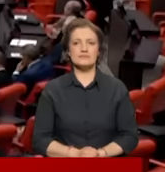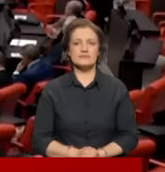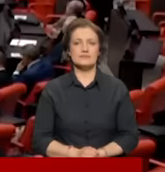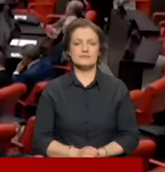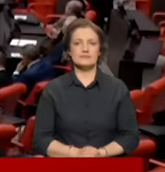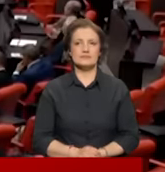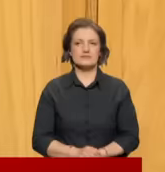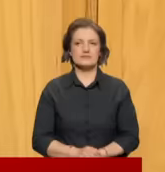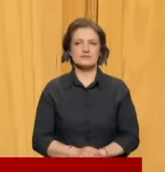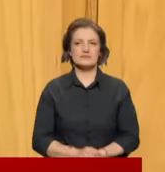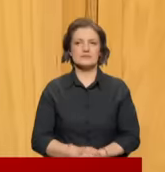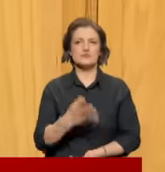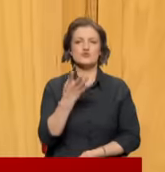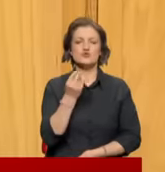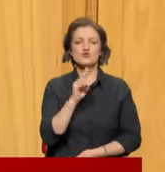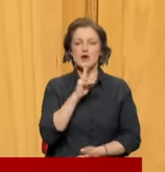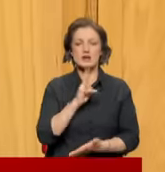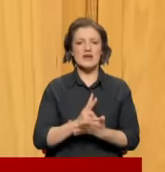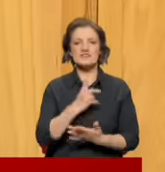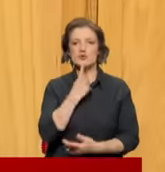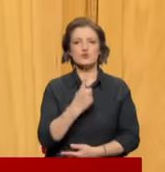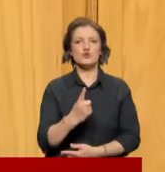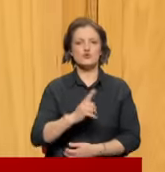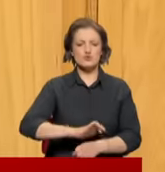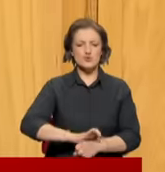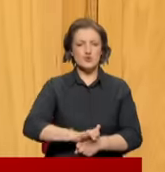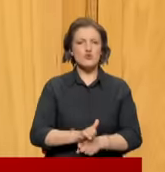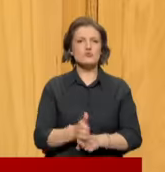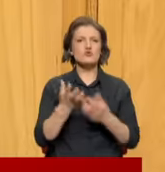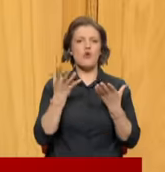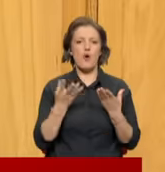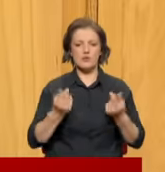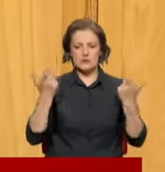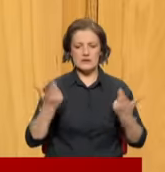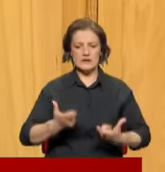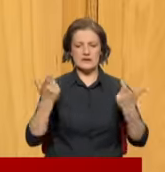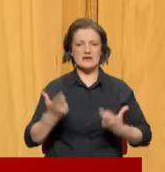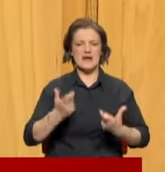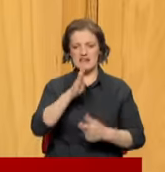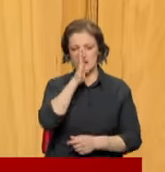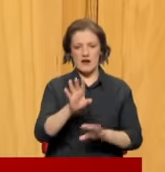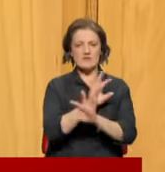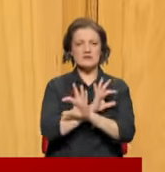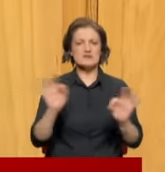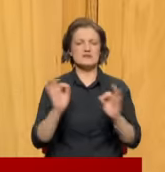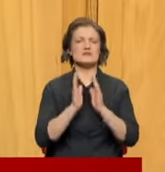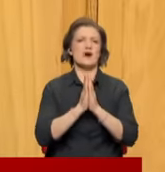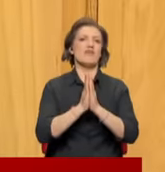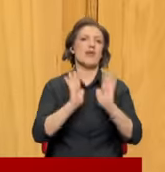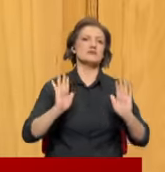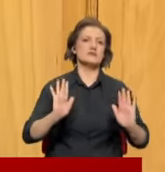bakacaksınız şimdi bu milletin yüzüne? Çok net söylüyorum. Zulmün olduğu yerde tarafsızlık,